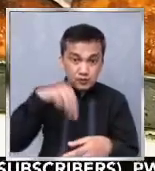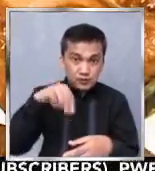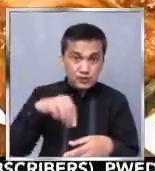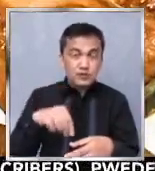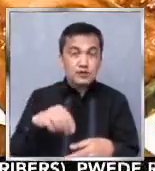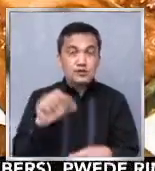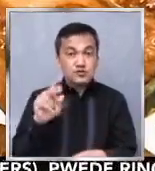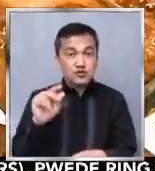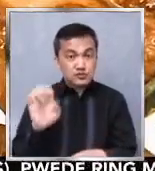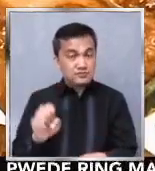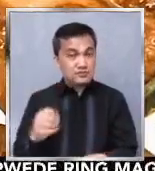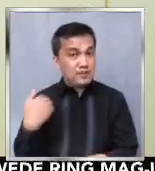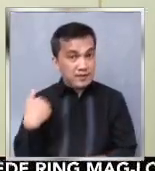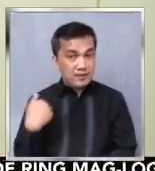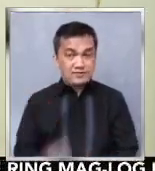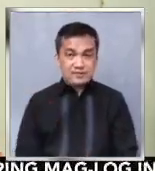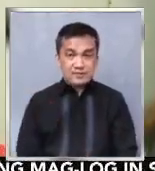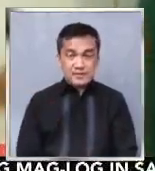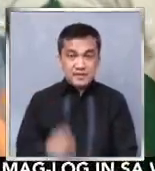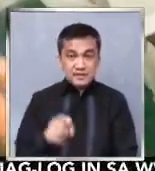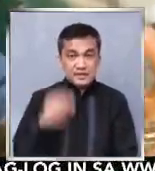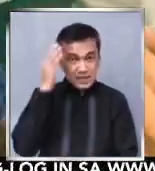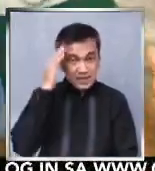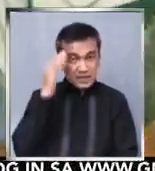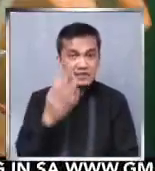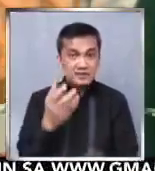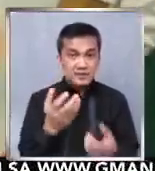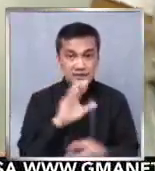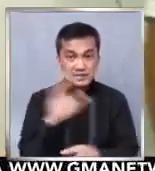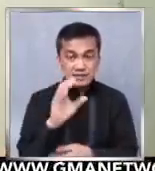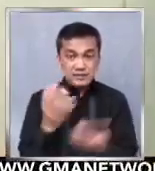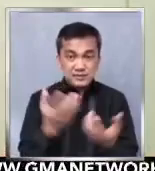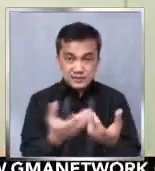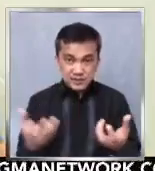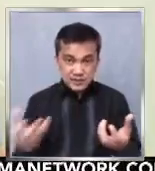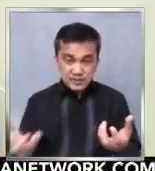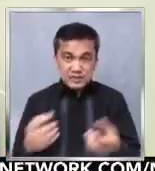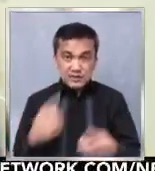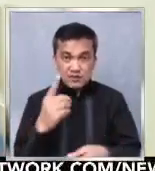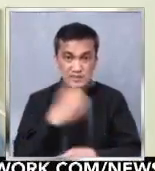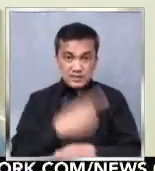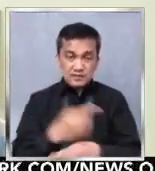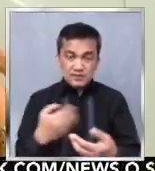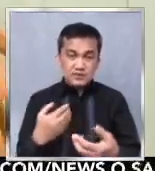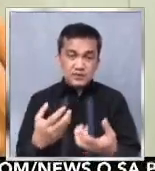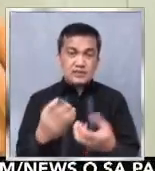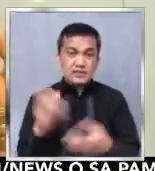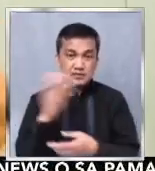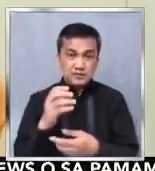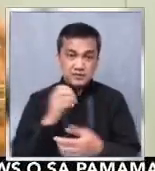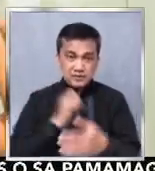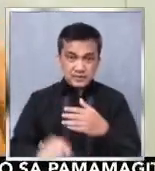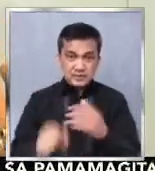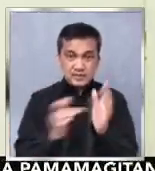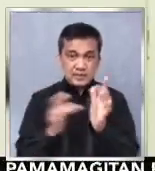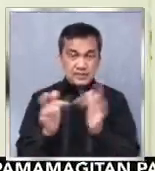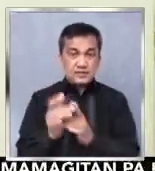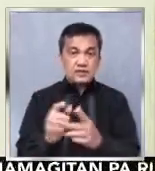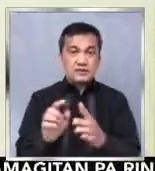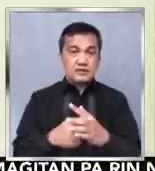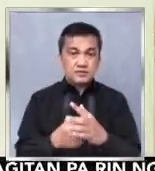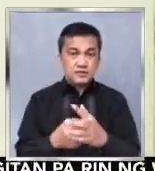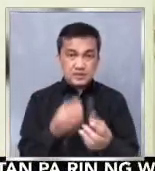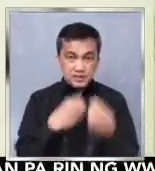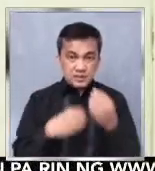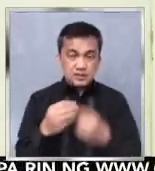Alam niyo ba na ibig sabihin ng Noche Buena ay the good night, that this was the night na ipinanganak si Kristo? At paano naman nagsimula yung pagkain pagka Noche Buena? Nagsimula